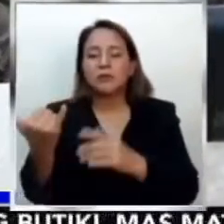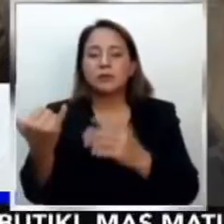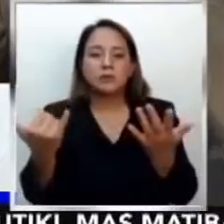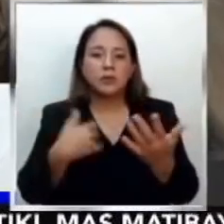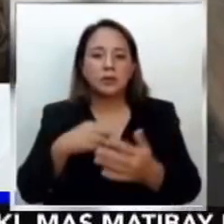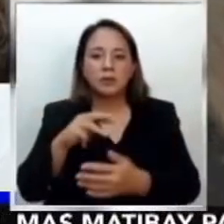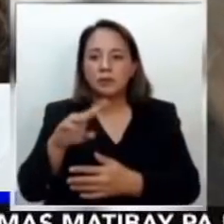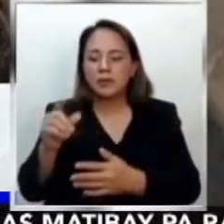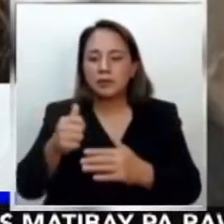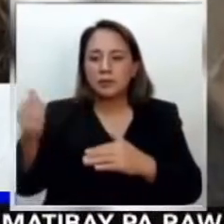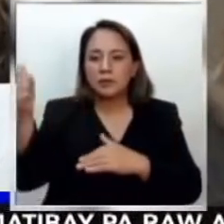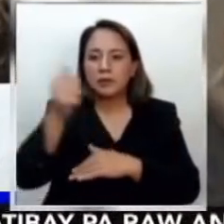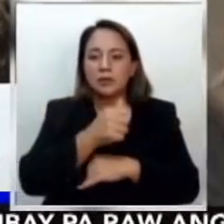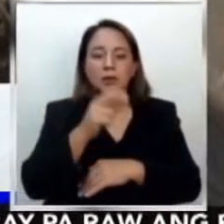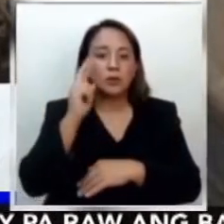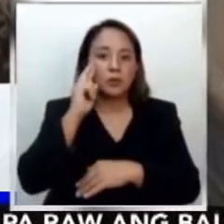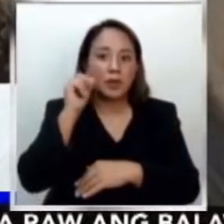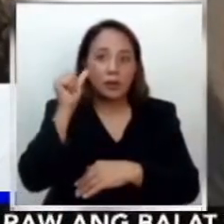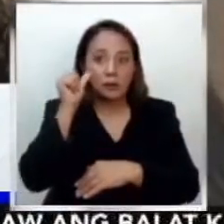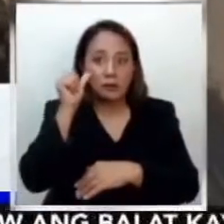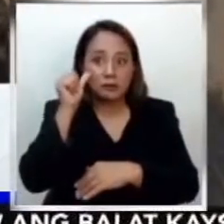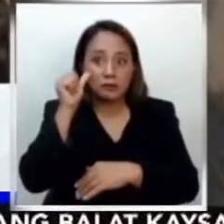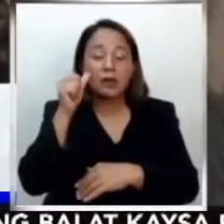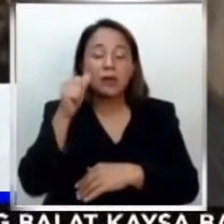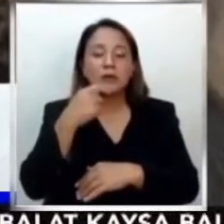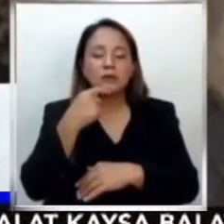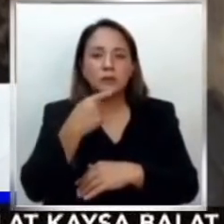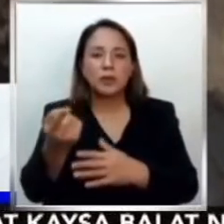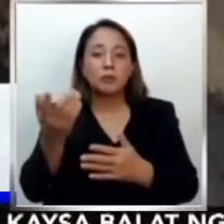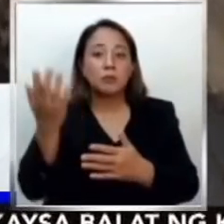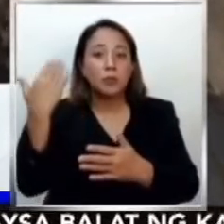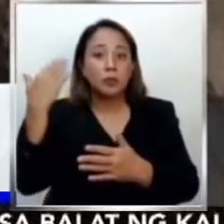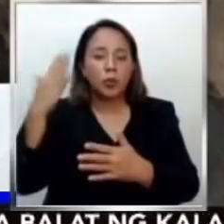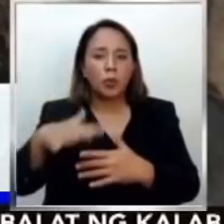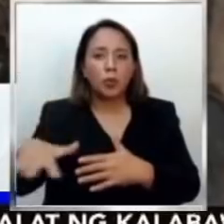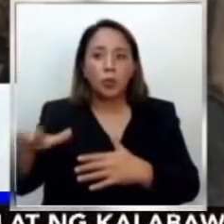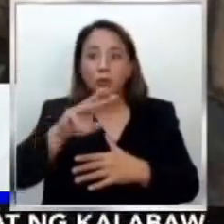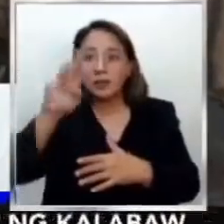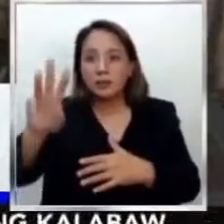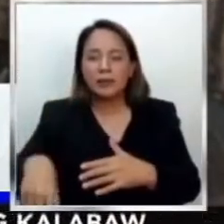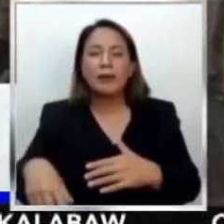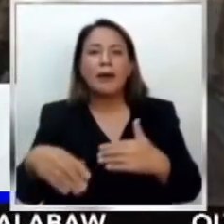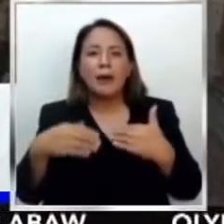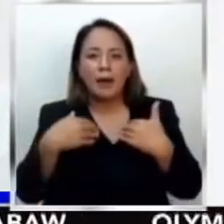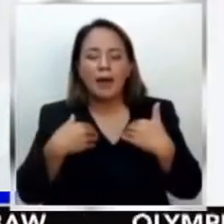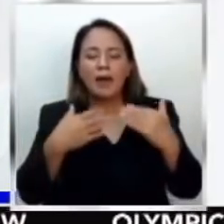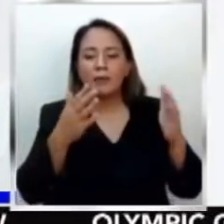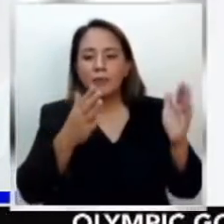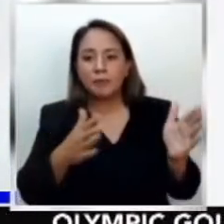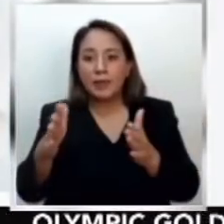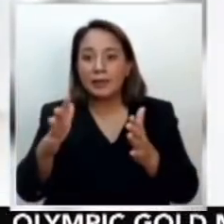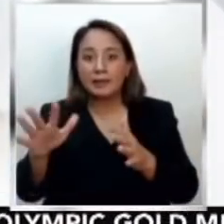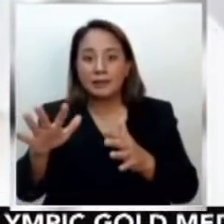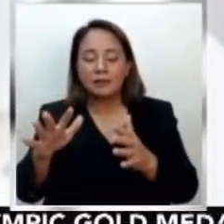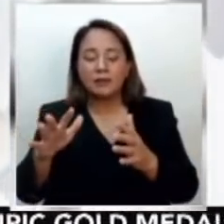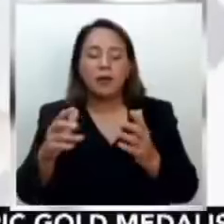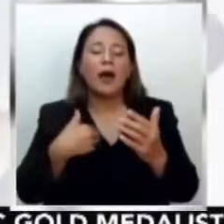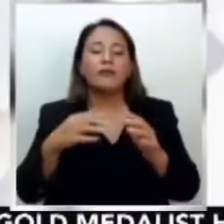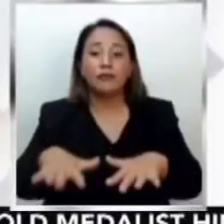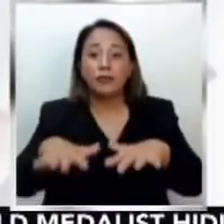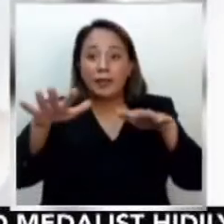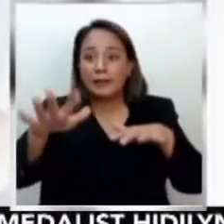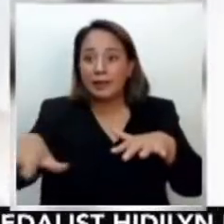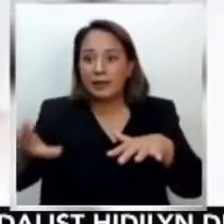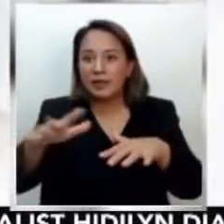Romando Artes, halos lahat naman daw ng syudad sa Metro Manila ay may flood-prone areas. Tawag nga natin urban